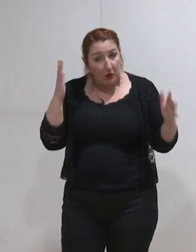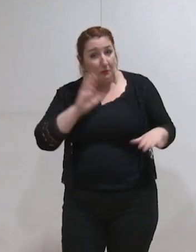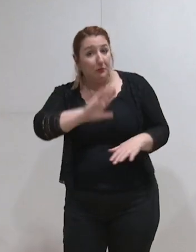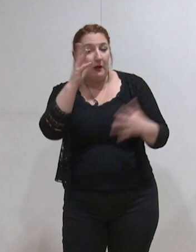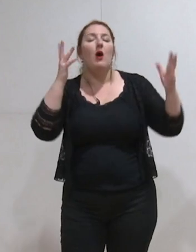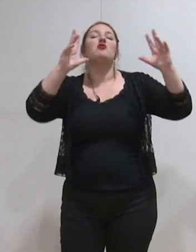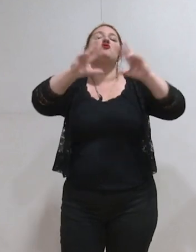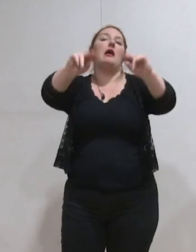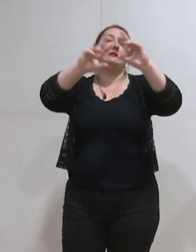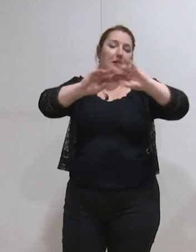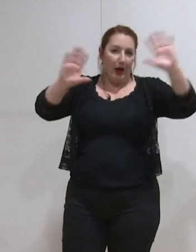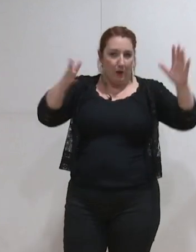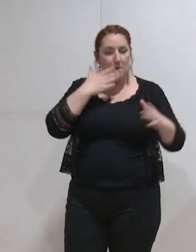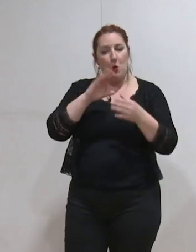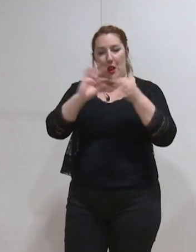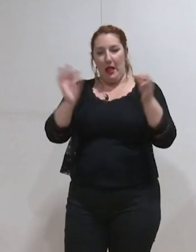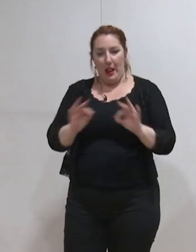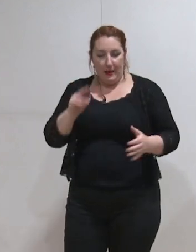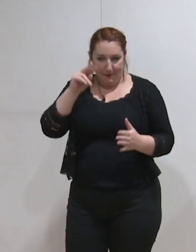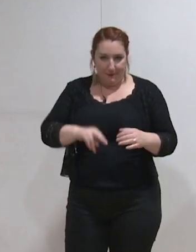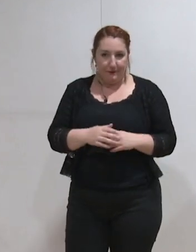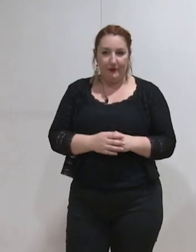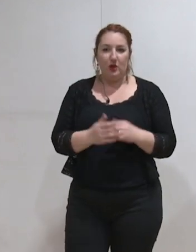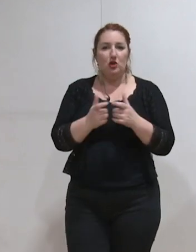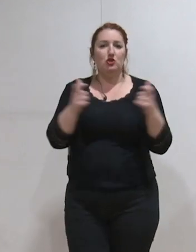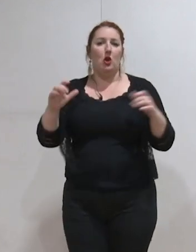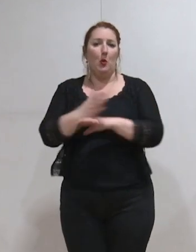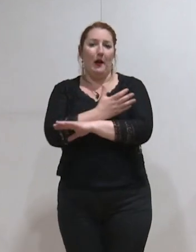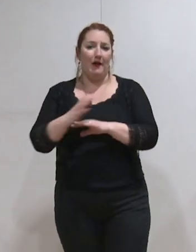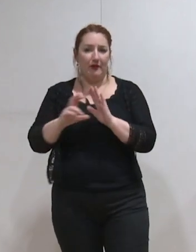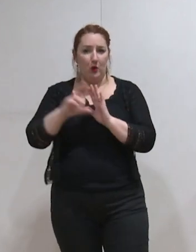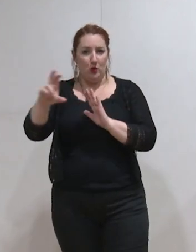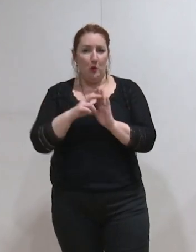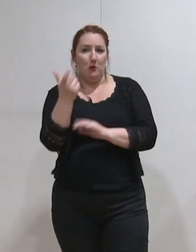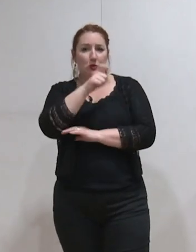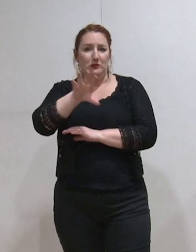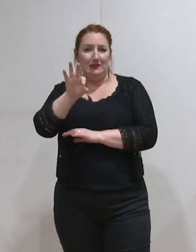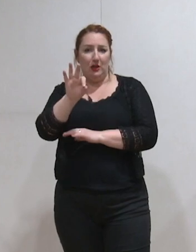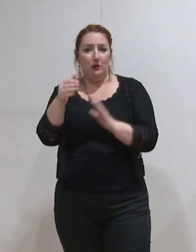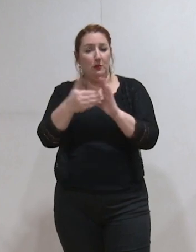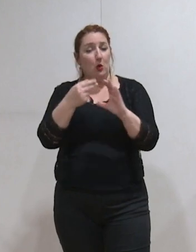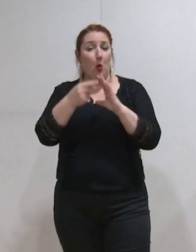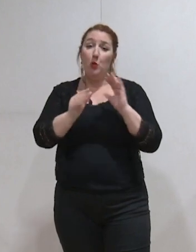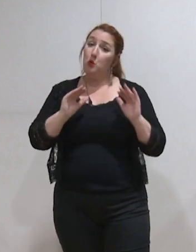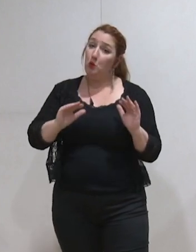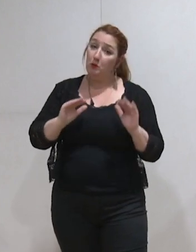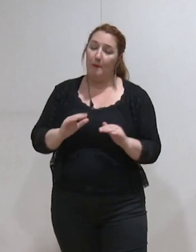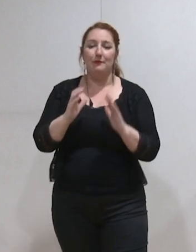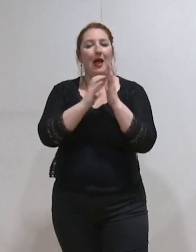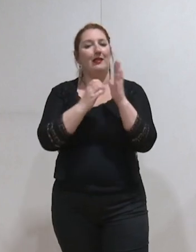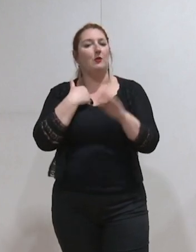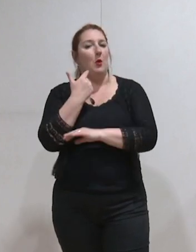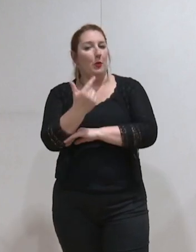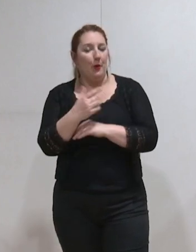m'explique alors je vais lire ce que j'ai noté centre chorégraphique de Grenoble 250000 € tout de même il y a un article 2